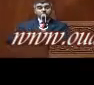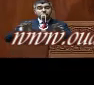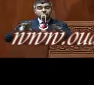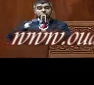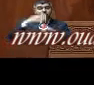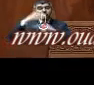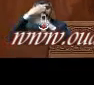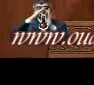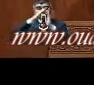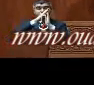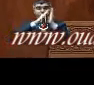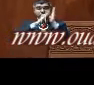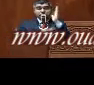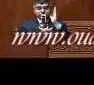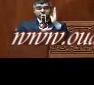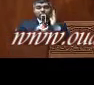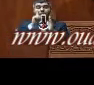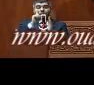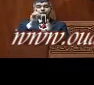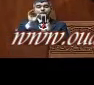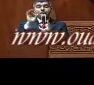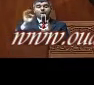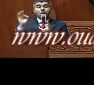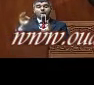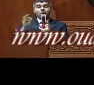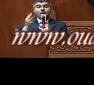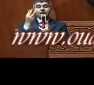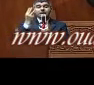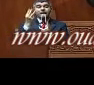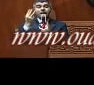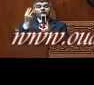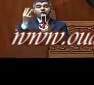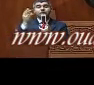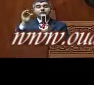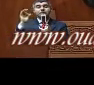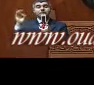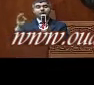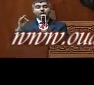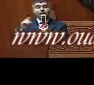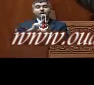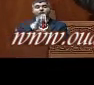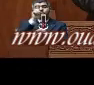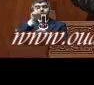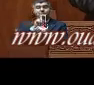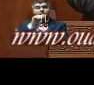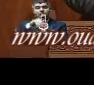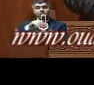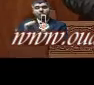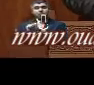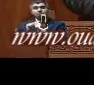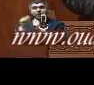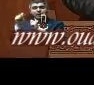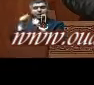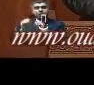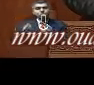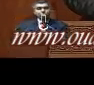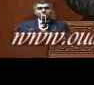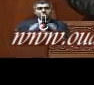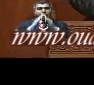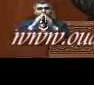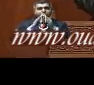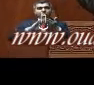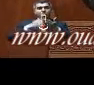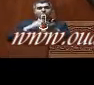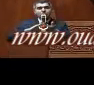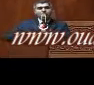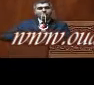الترابي لفائدة مليون شخص يقطنون ب 3300 دوار معزول تابع ل 22 إقليم. وبخصوص برنامج